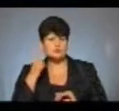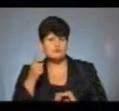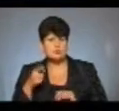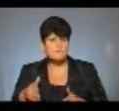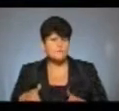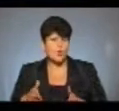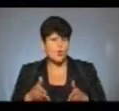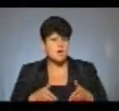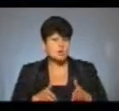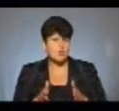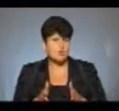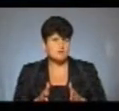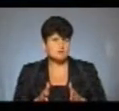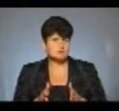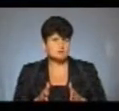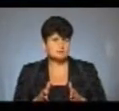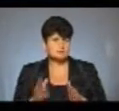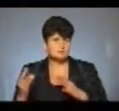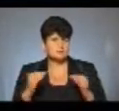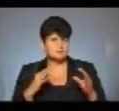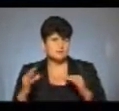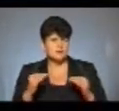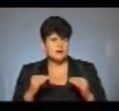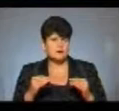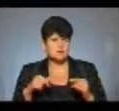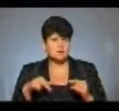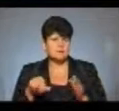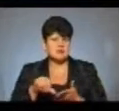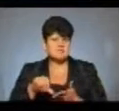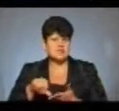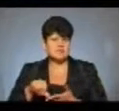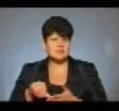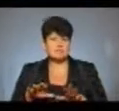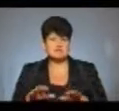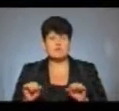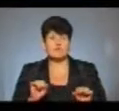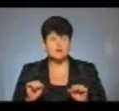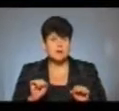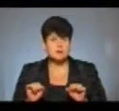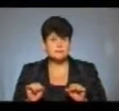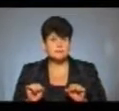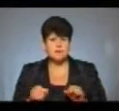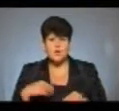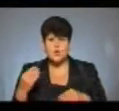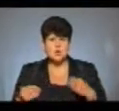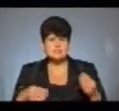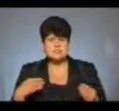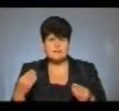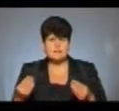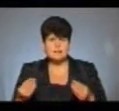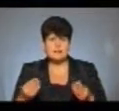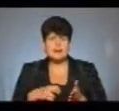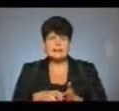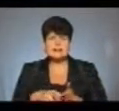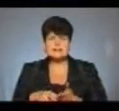коридорах, поміж камерах проходили представники місцевої влади, роздавали нам листи,